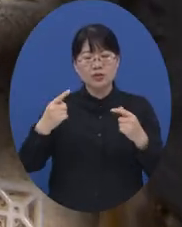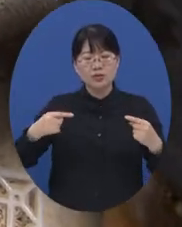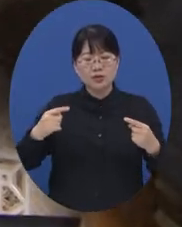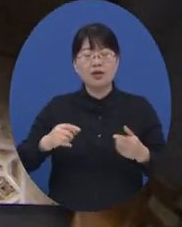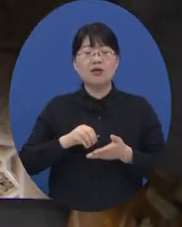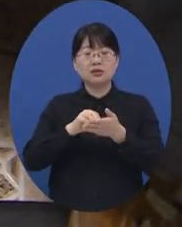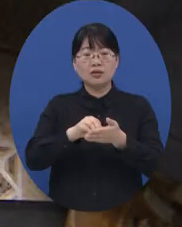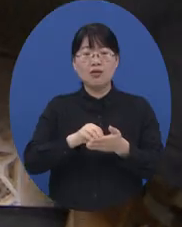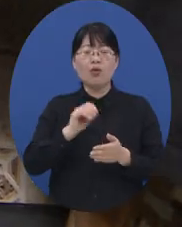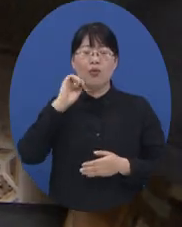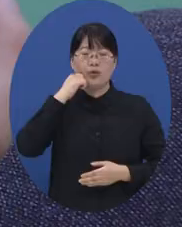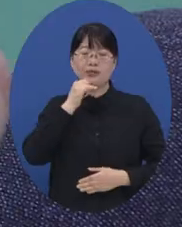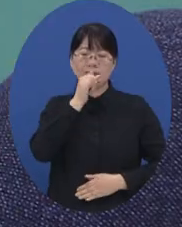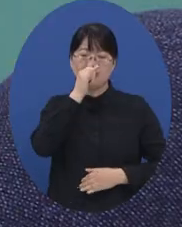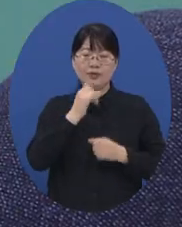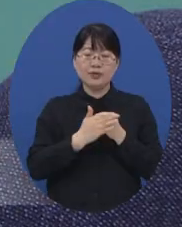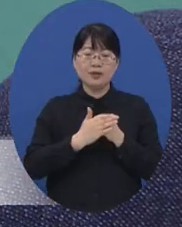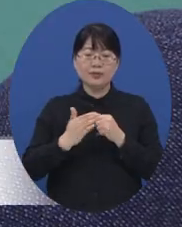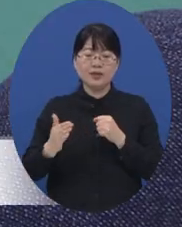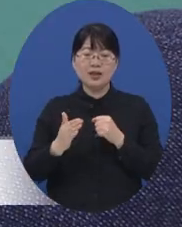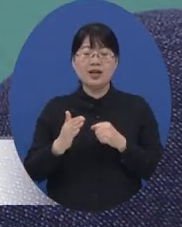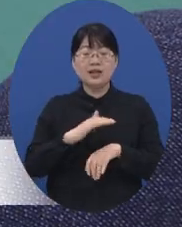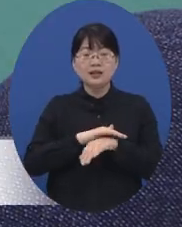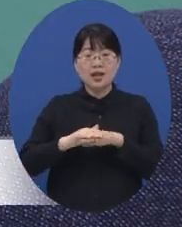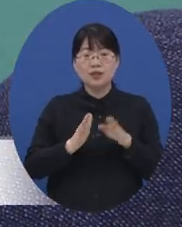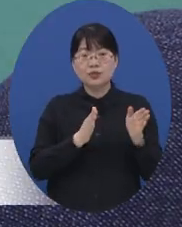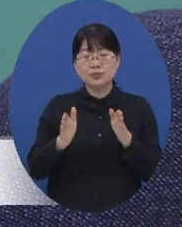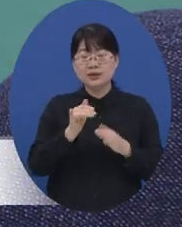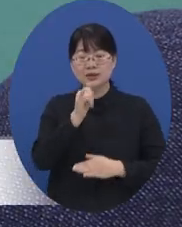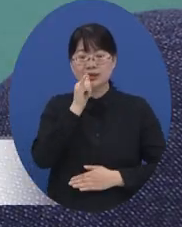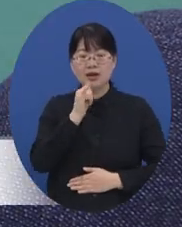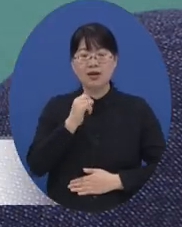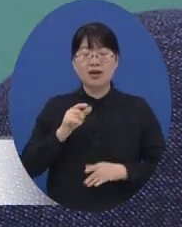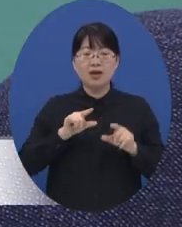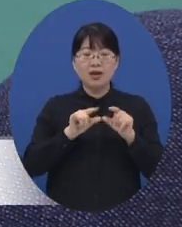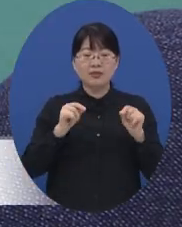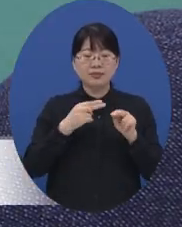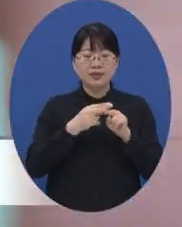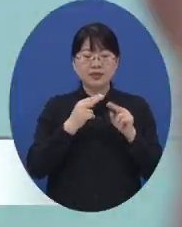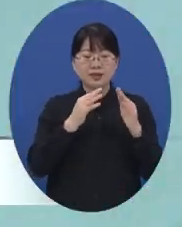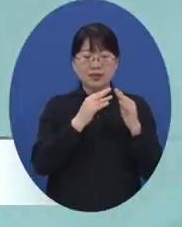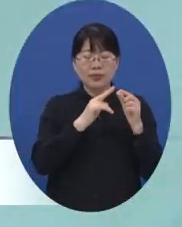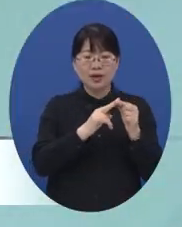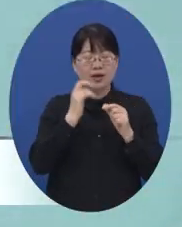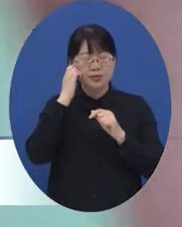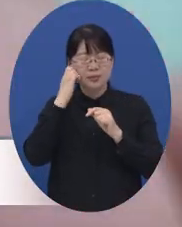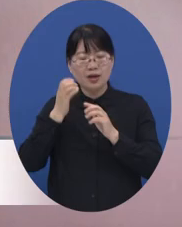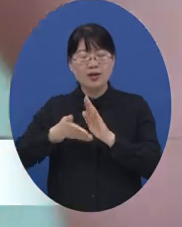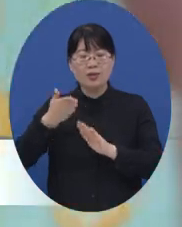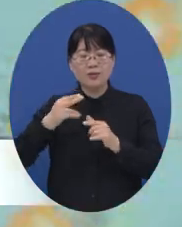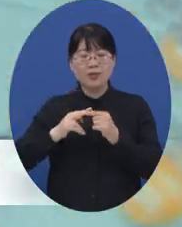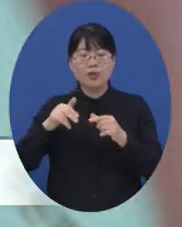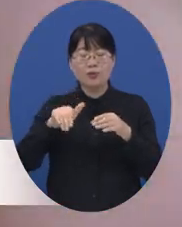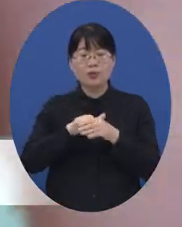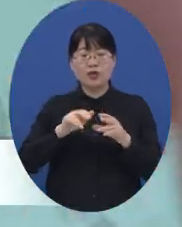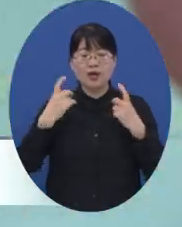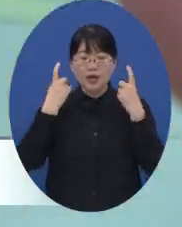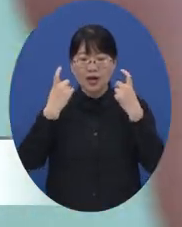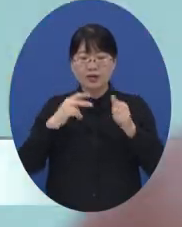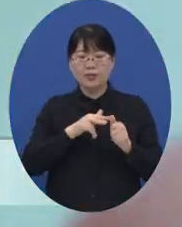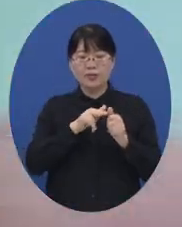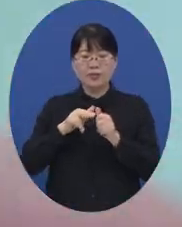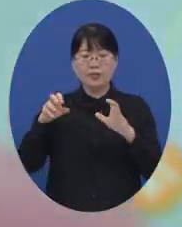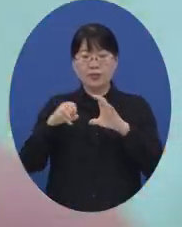불편이 따르는데요. 경기도가 이런 시설이 잘 갖춰진 음식점과 숙박업소, 문화관광시설 정보가 담긴